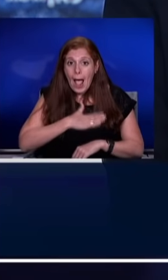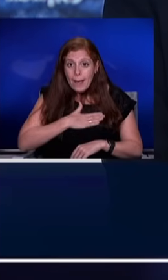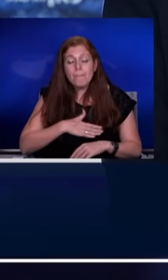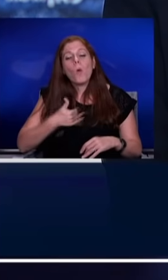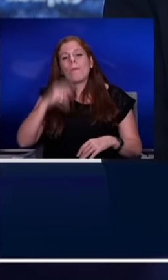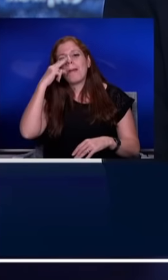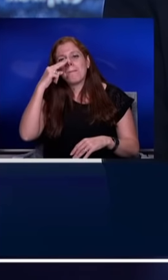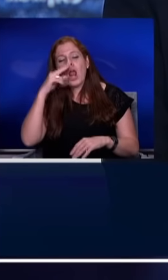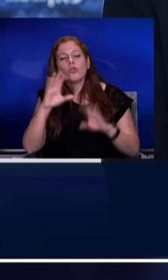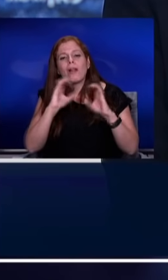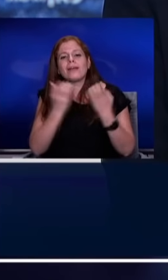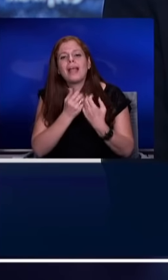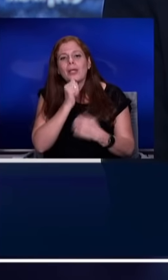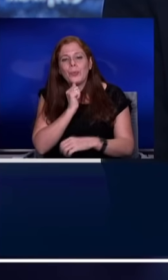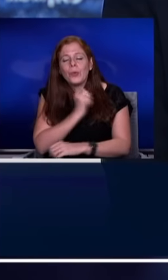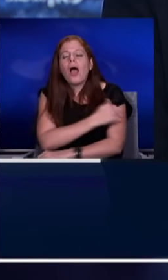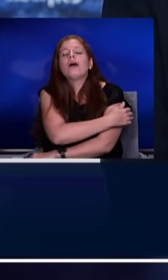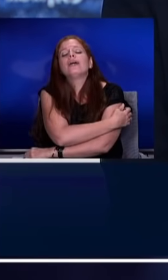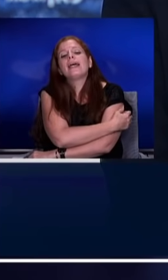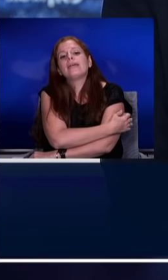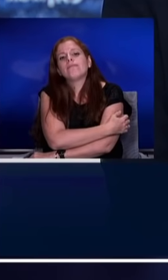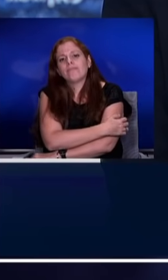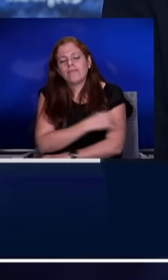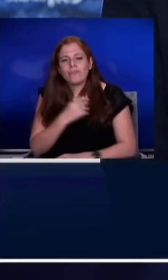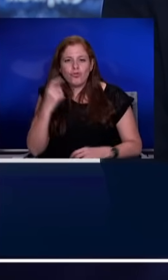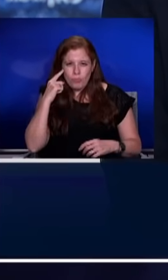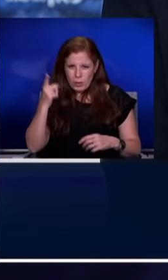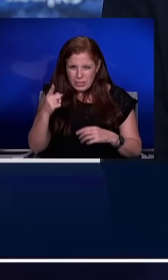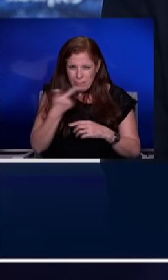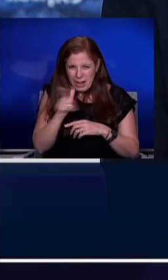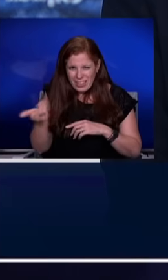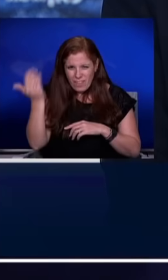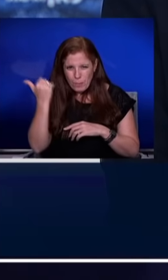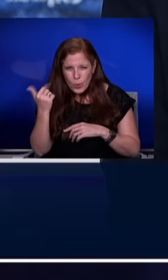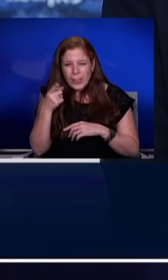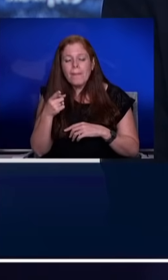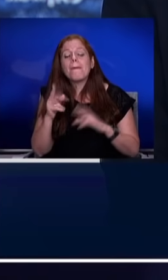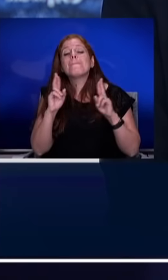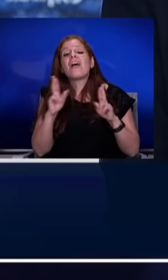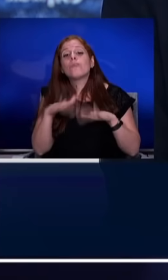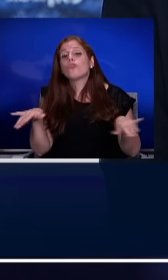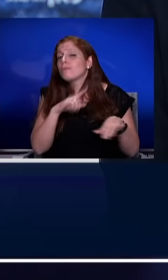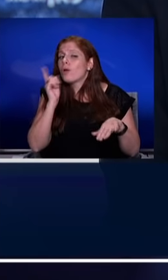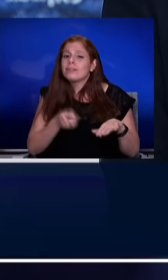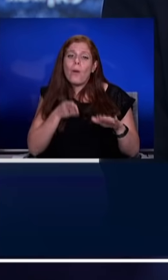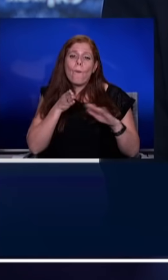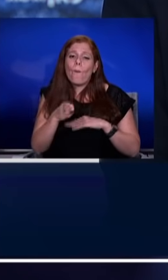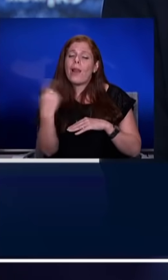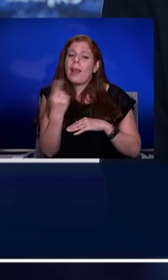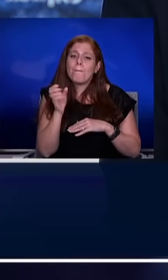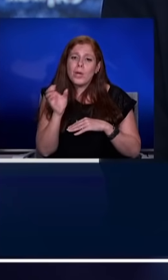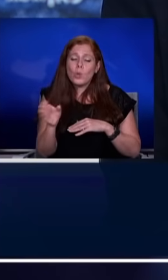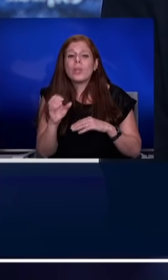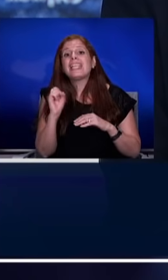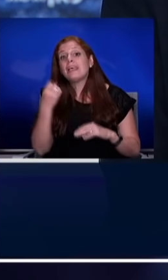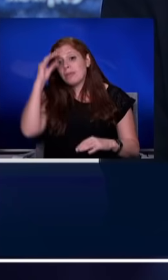של הכיתה הירוקה. שמענו על זה בכתבה של עמיחי. מקווים מאוד שילדים לא יצטרכו להיכנס לבידוד. אם יהיה